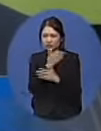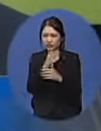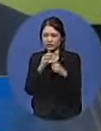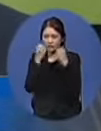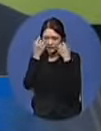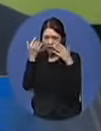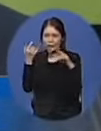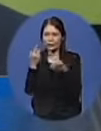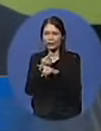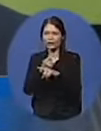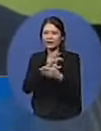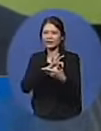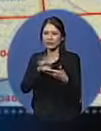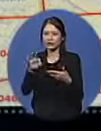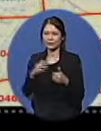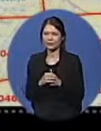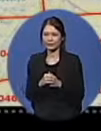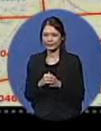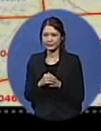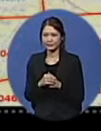우편번호로 사용하게 되었습니다.